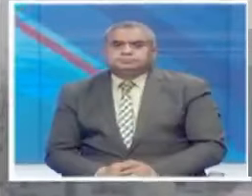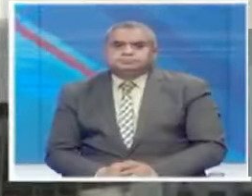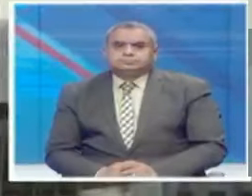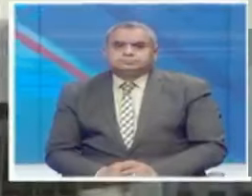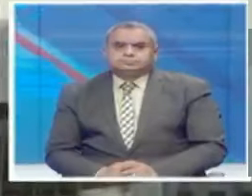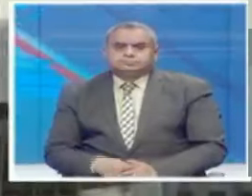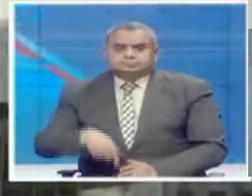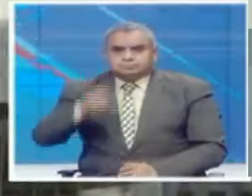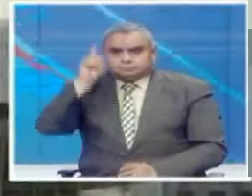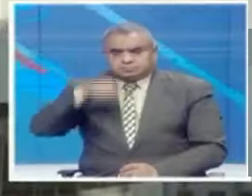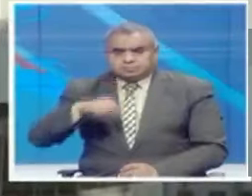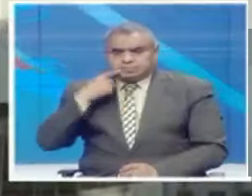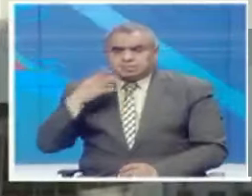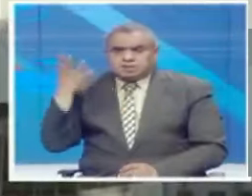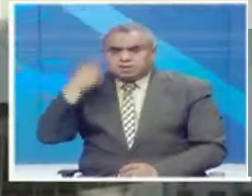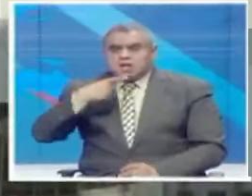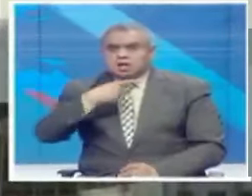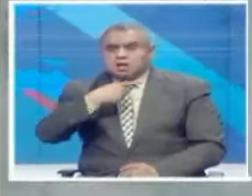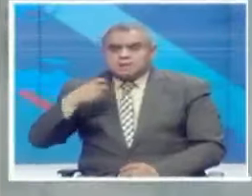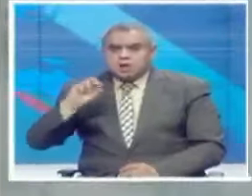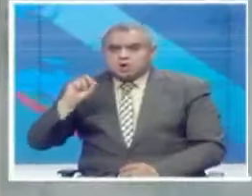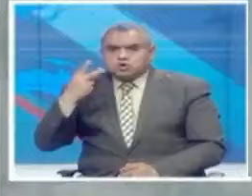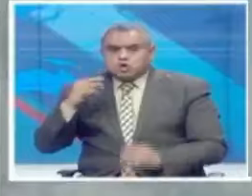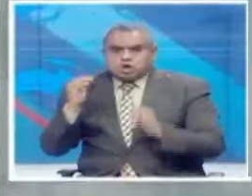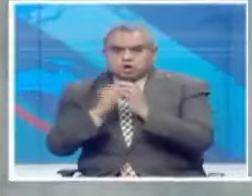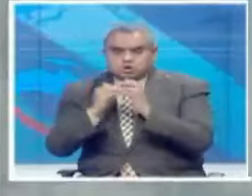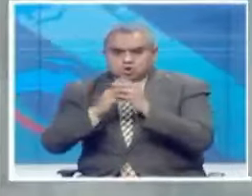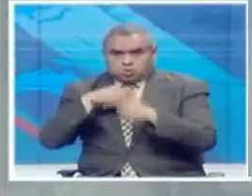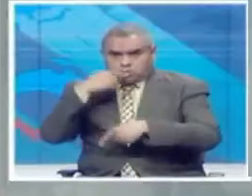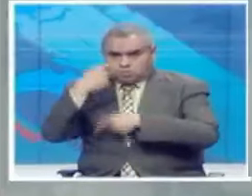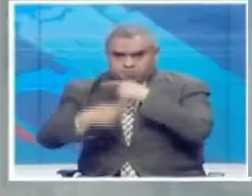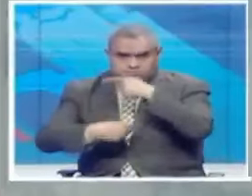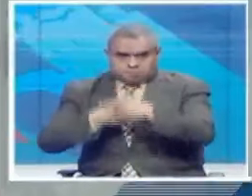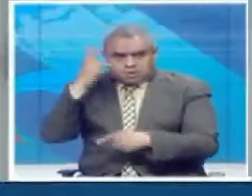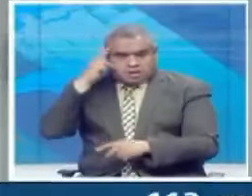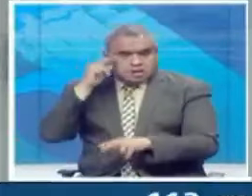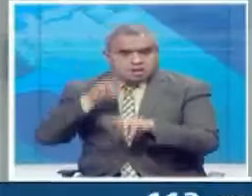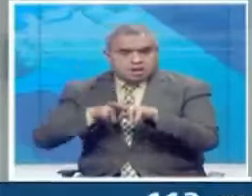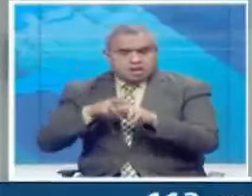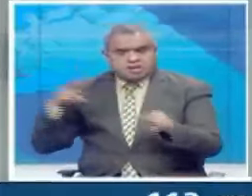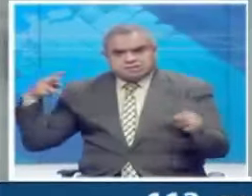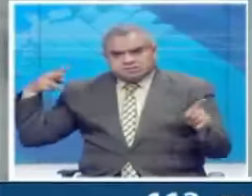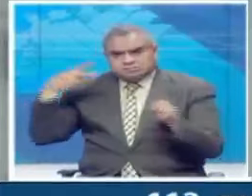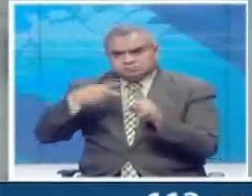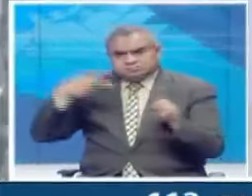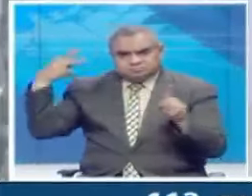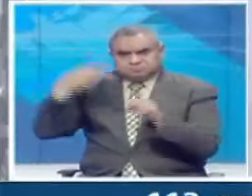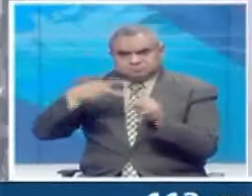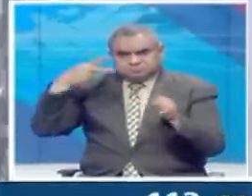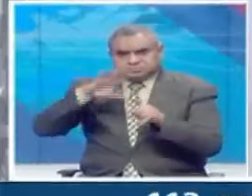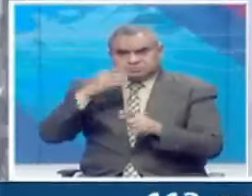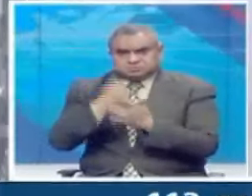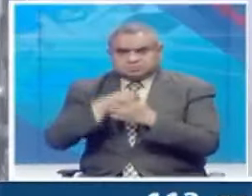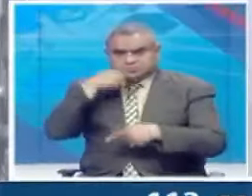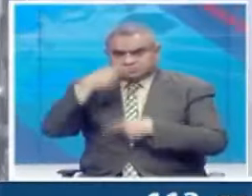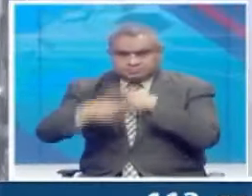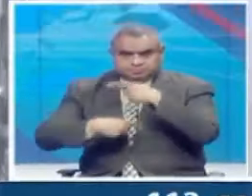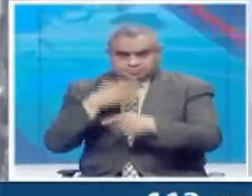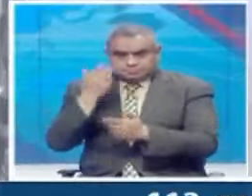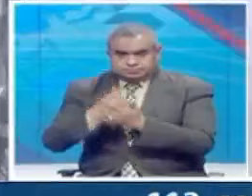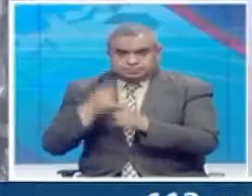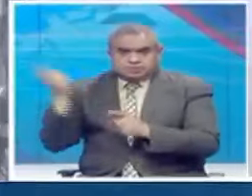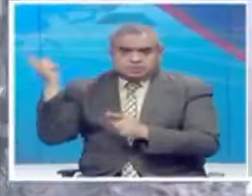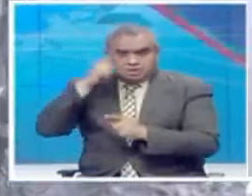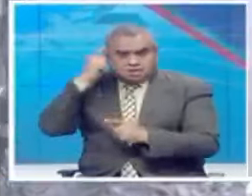اليوم 12 بعد 100، ولا يزال العدوان الإسرائيلي على قطاع غزة مستمرا.